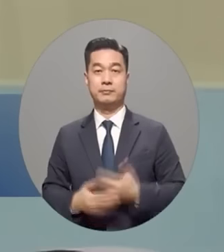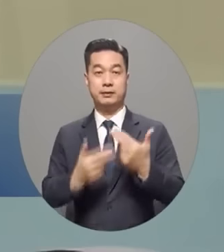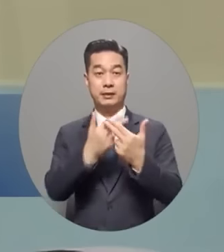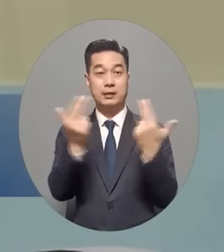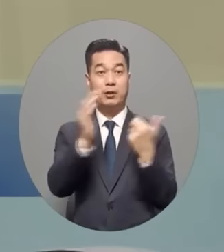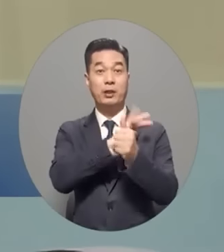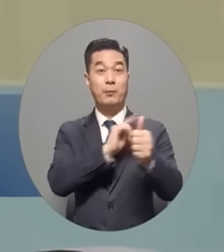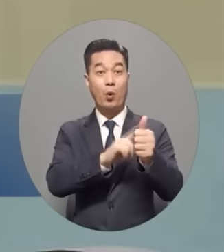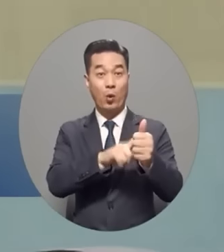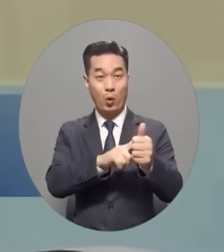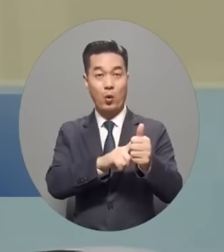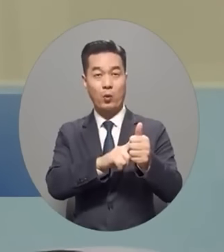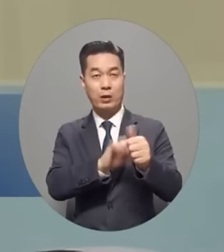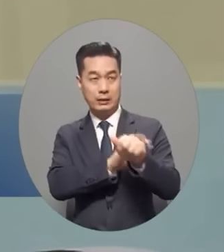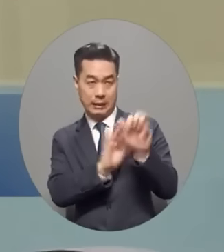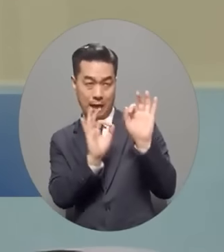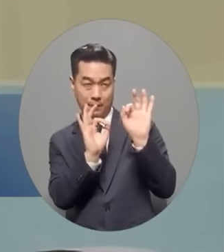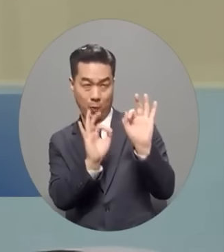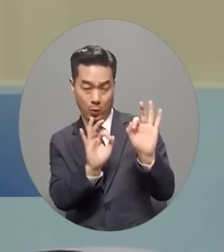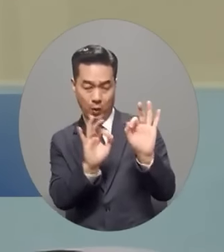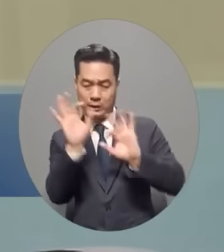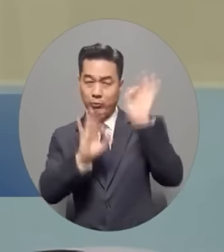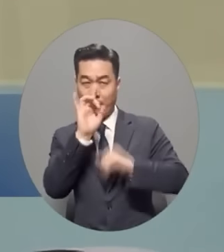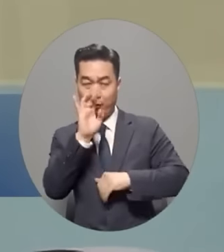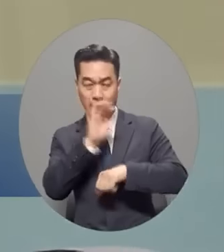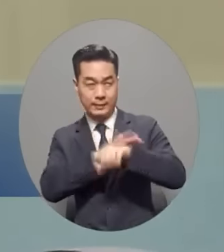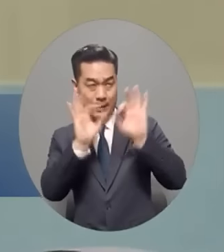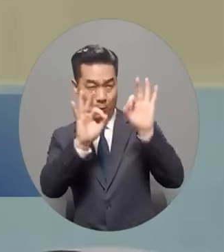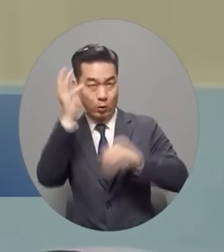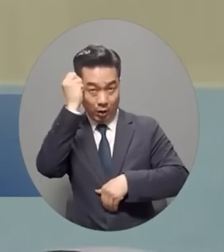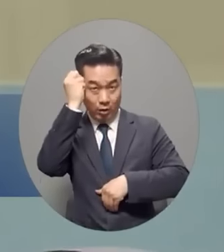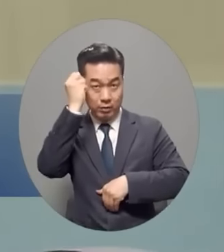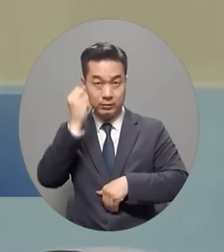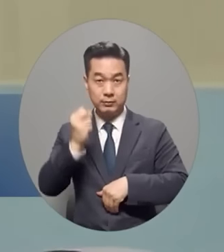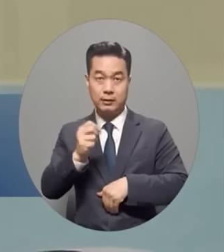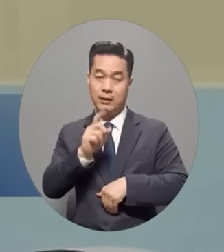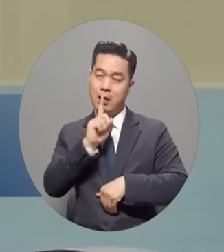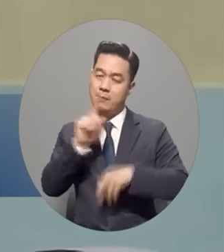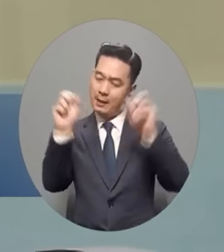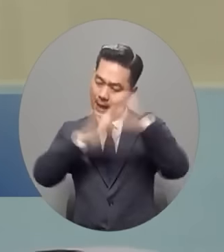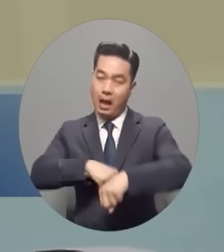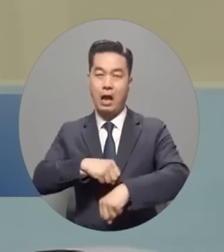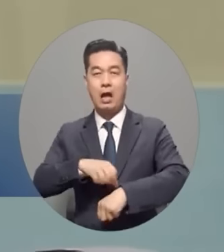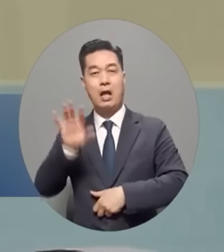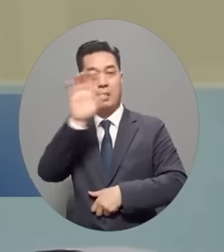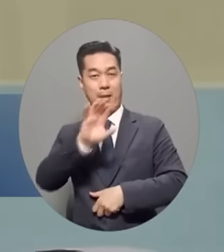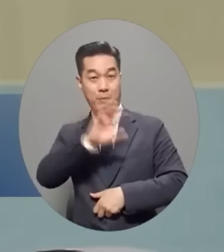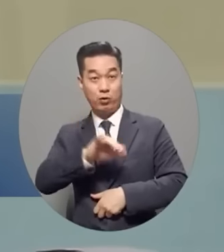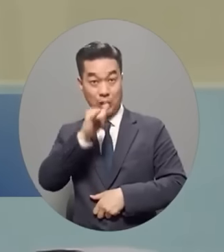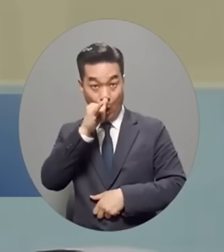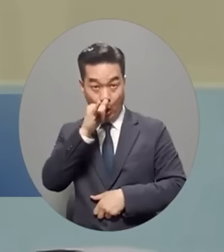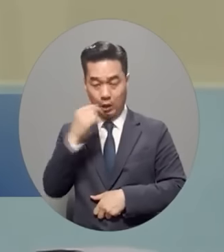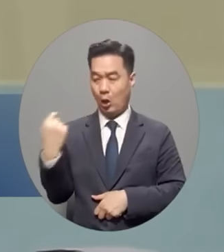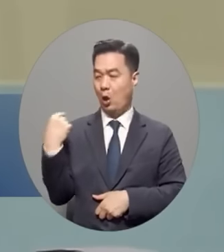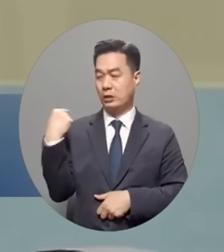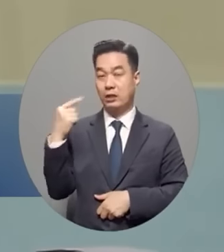대표를 반면 교사 삼아주시기 바랍니다. 망언을 반복하고 있는데요.